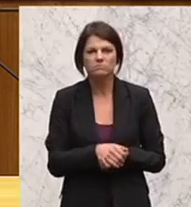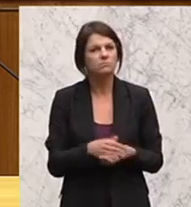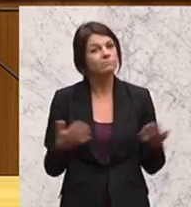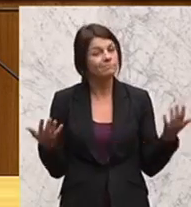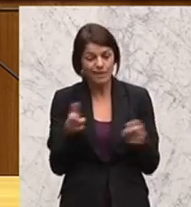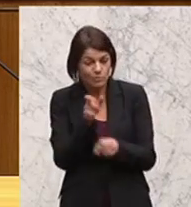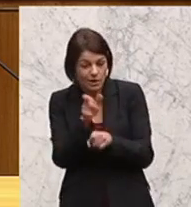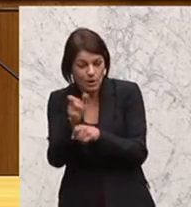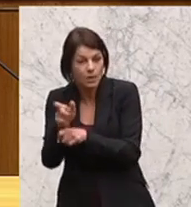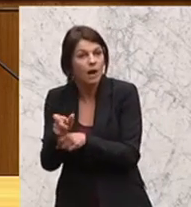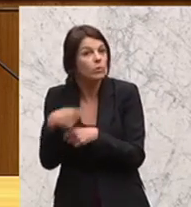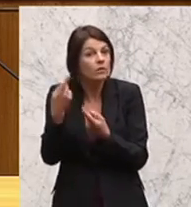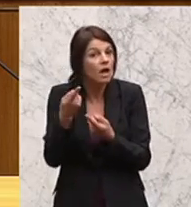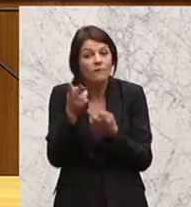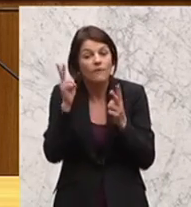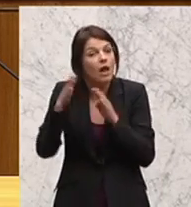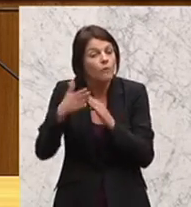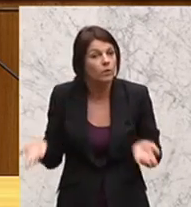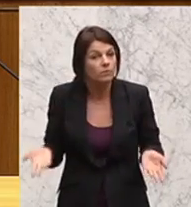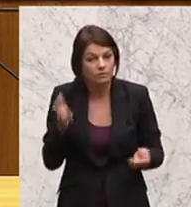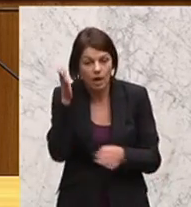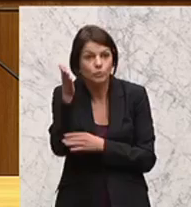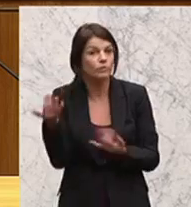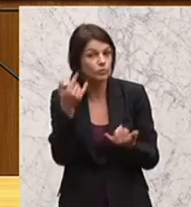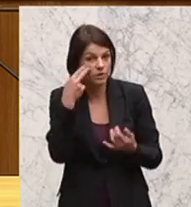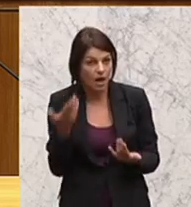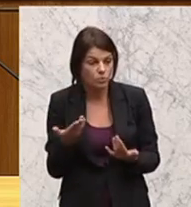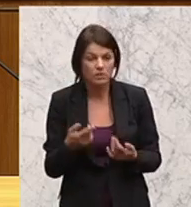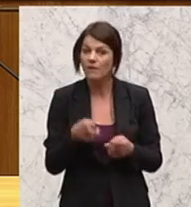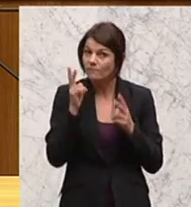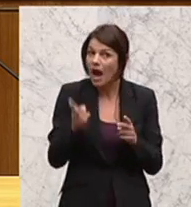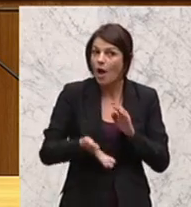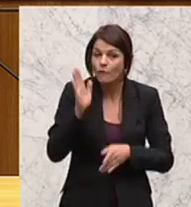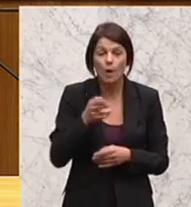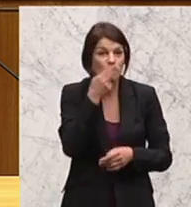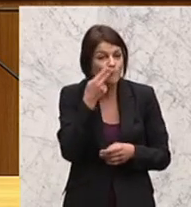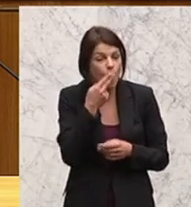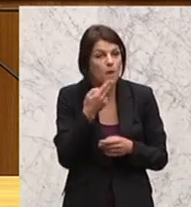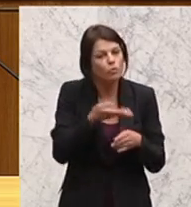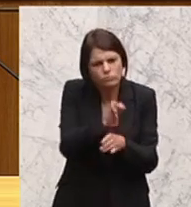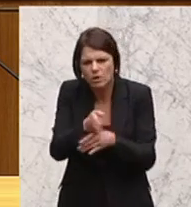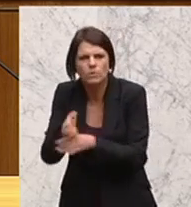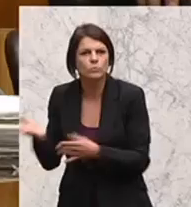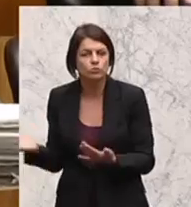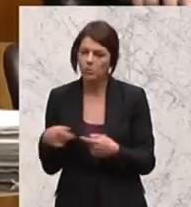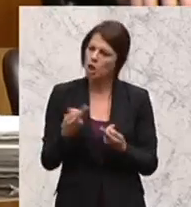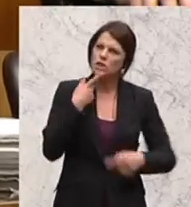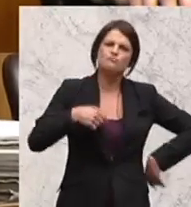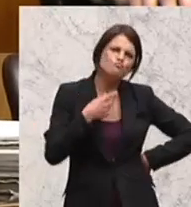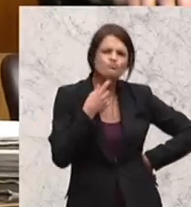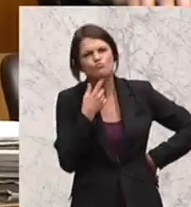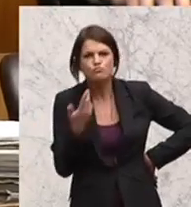mit diesen Zwangsverordnungen? Wo hört es auf, dass der Staat mittels Bevormundung versucht einzugreifen? Das nächste wird vielleicht sein, dass man sagt,